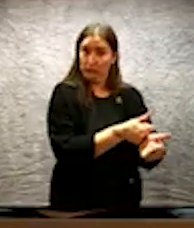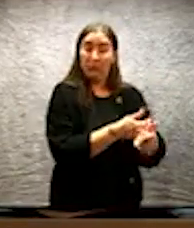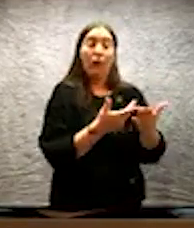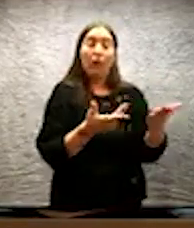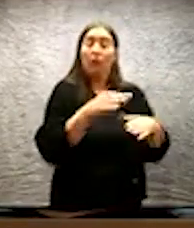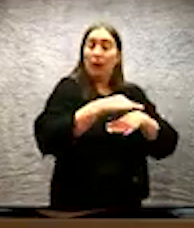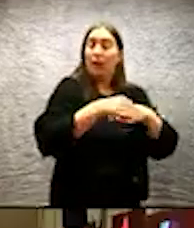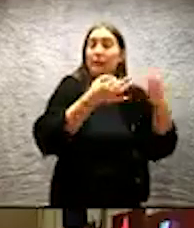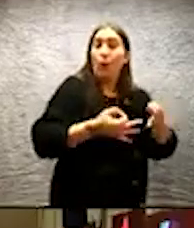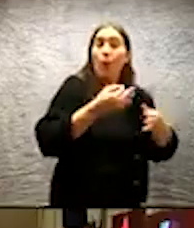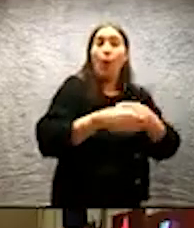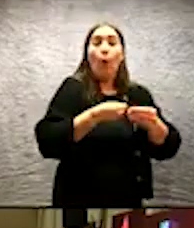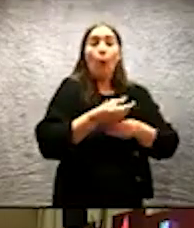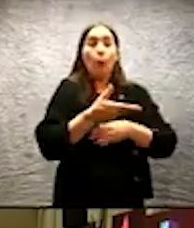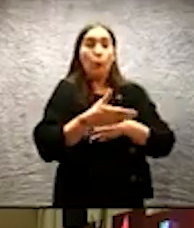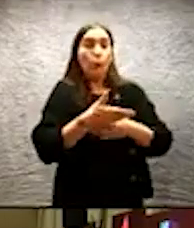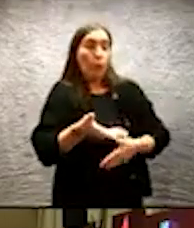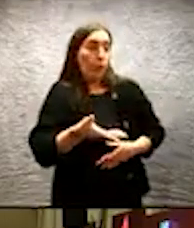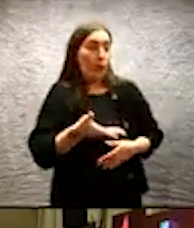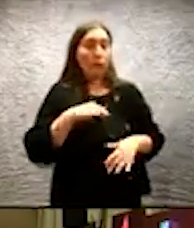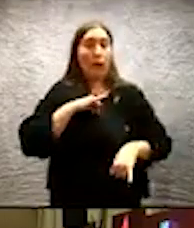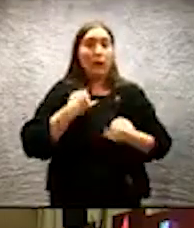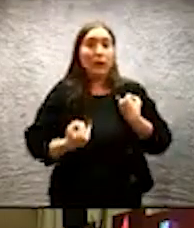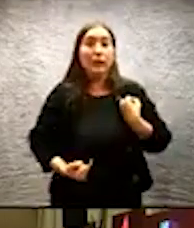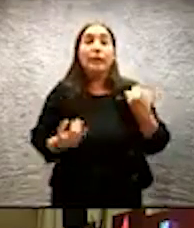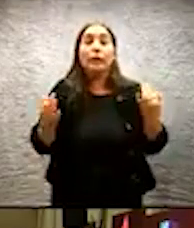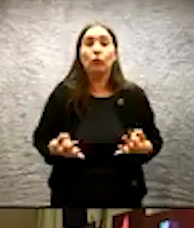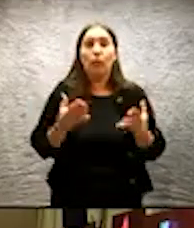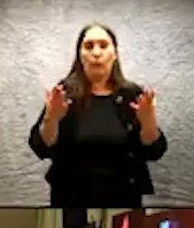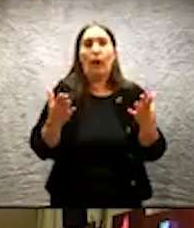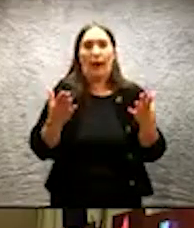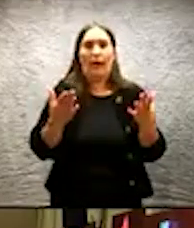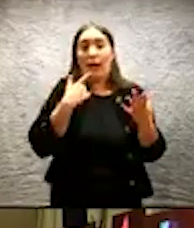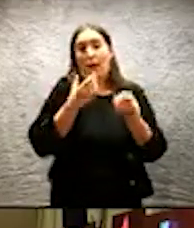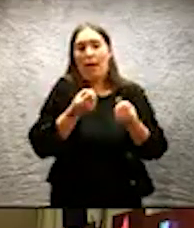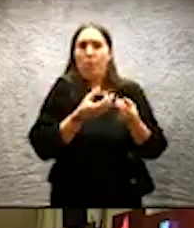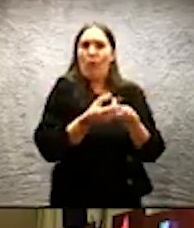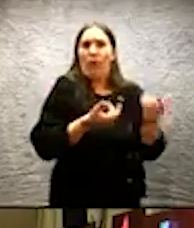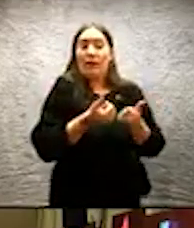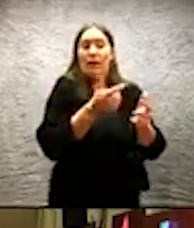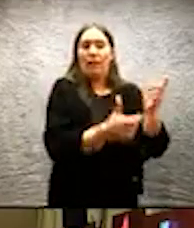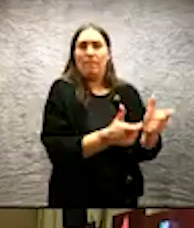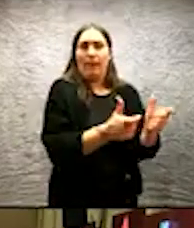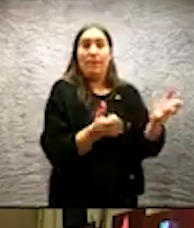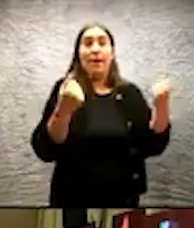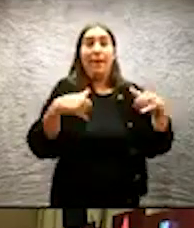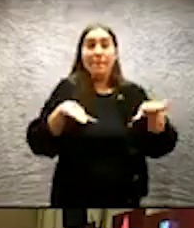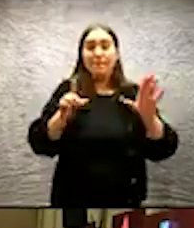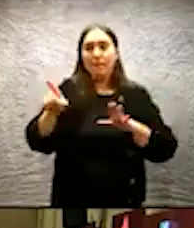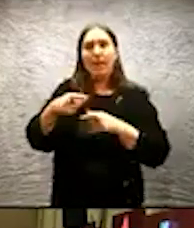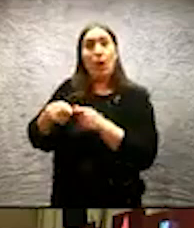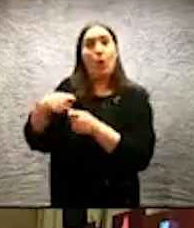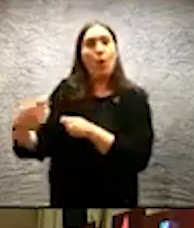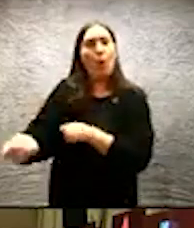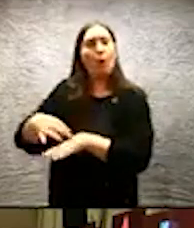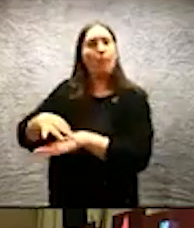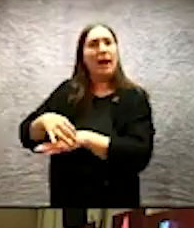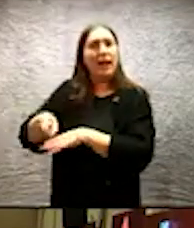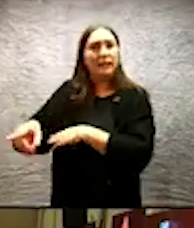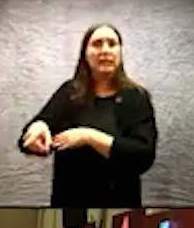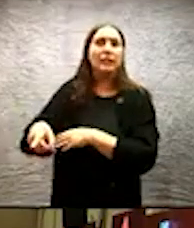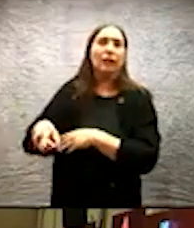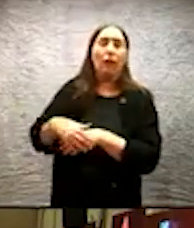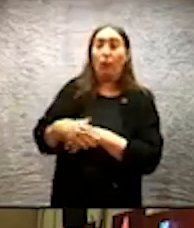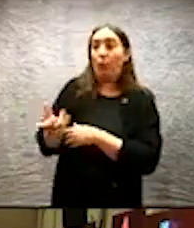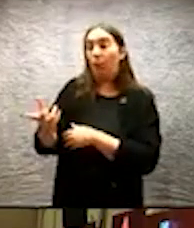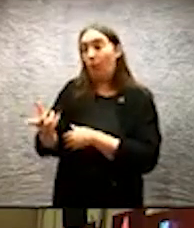ordinaire ou un congé pour congé d'invalidité temporaire imputable au service. Mais il est suspendu en cas de congé longue maladie, congé longue durée,